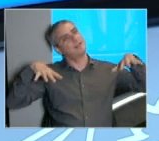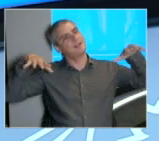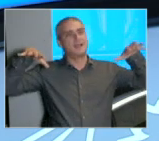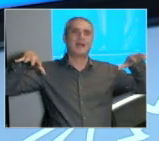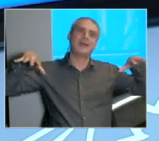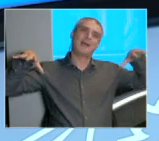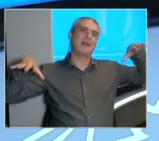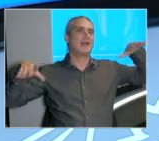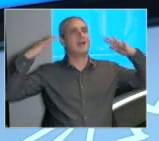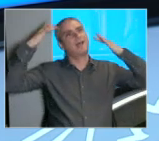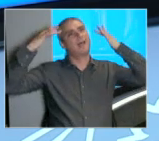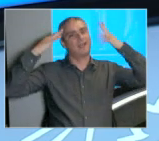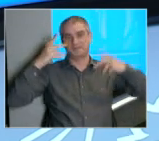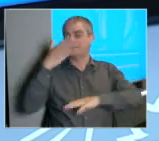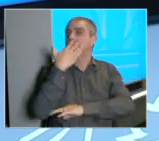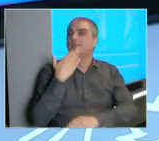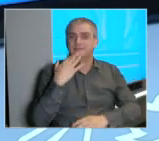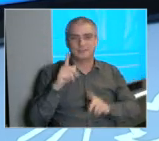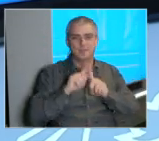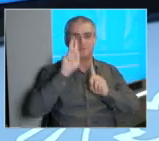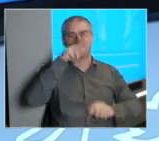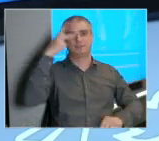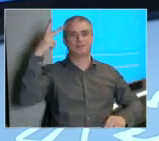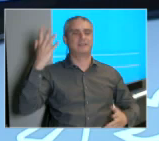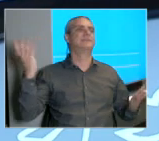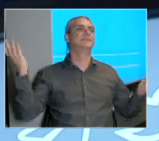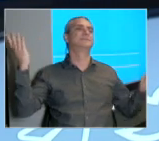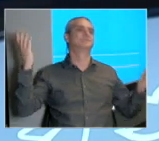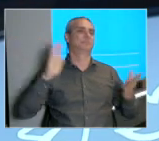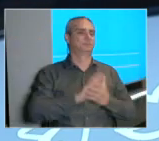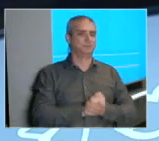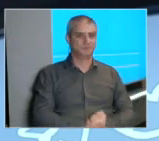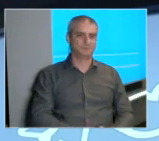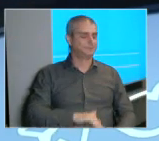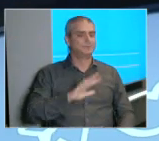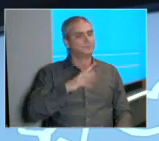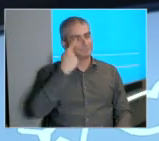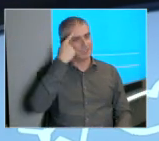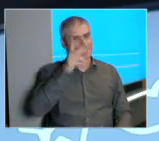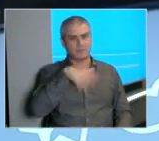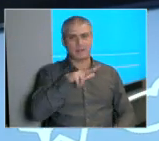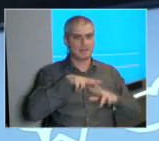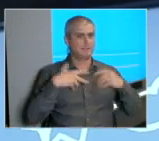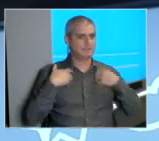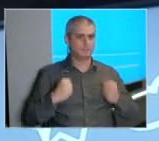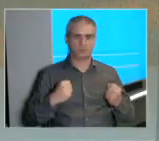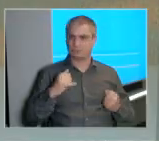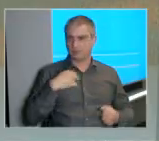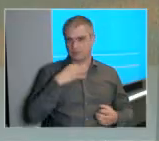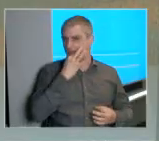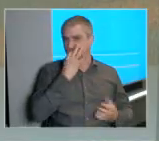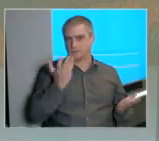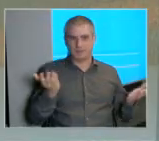קנאביס, של אופוריה. מדינת ישראל כשוויץ, כן? כן. טוב, מה דעתכם על המצב הביטחוני, יעקב? אני לא שואל אותך